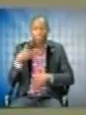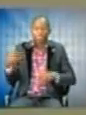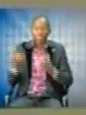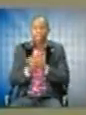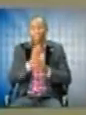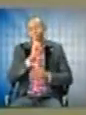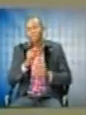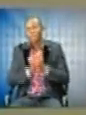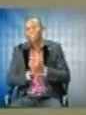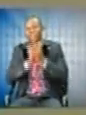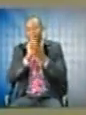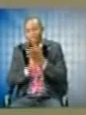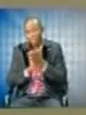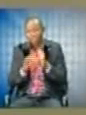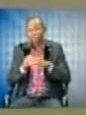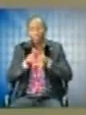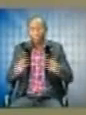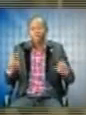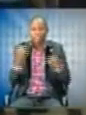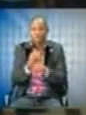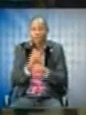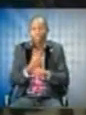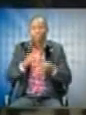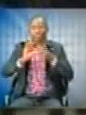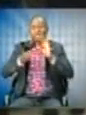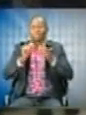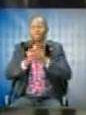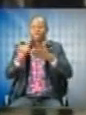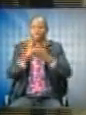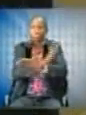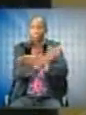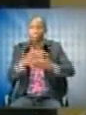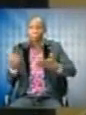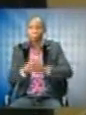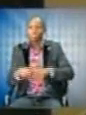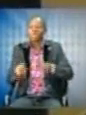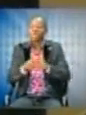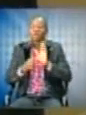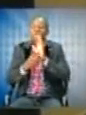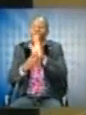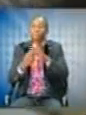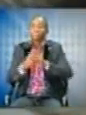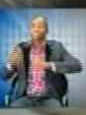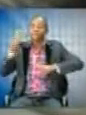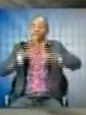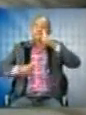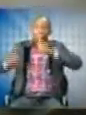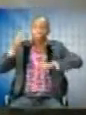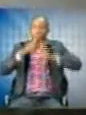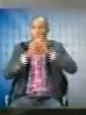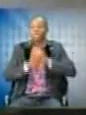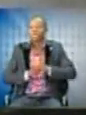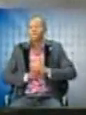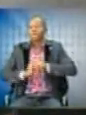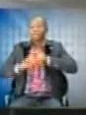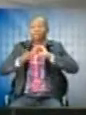différentes allocutions du jour. Dans l'interprétation des chansons, comme dans la présentation des scénarios, déclamation des poèmes,